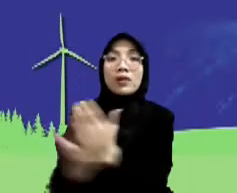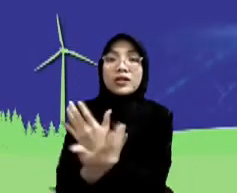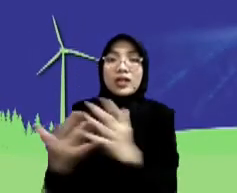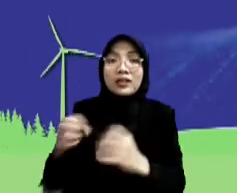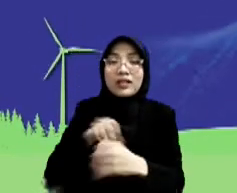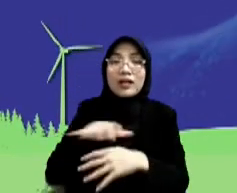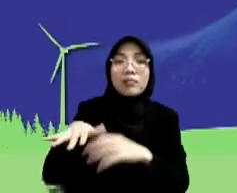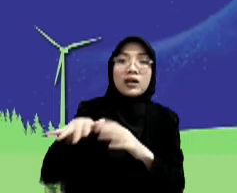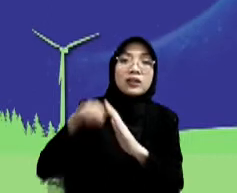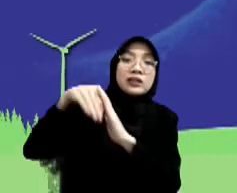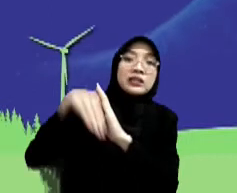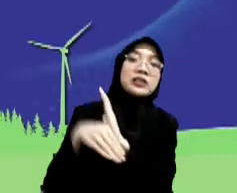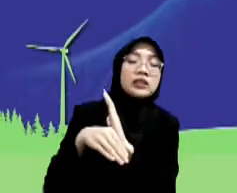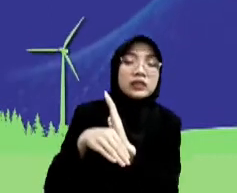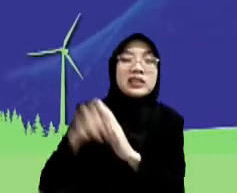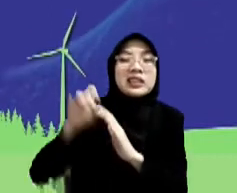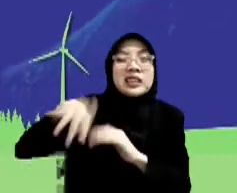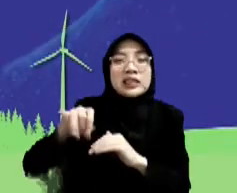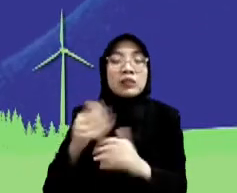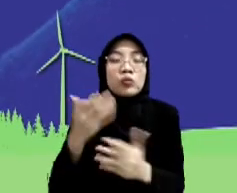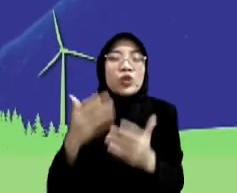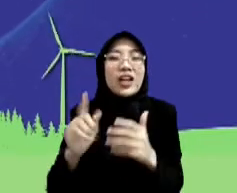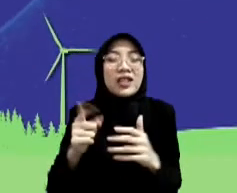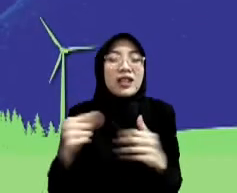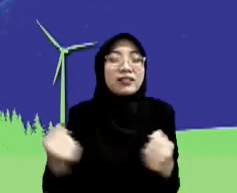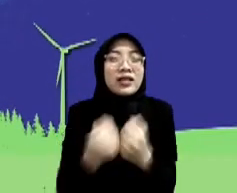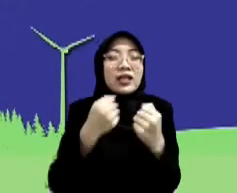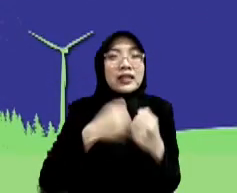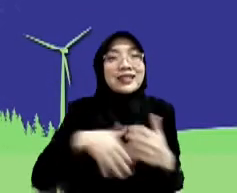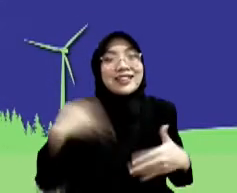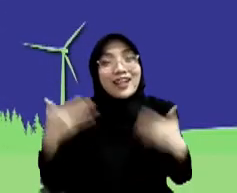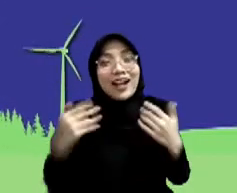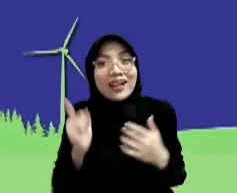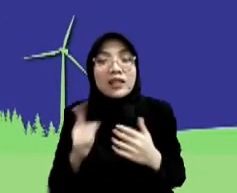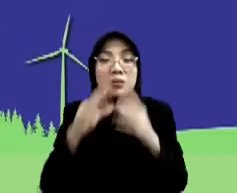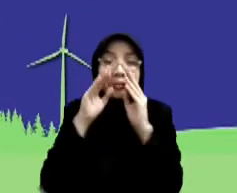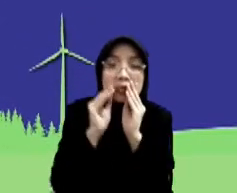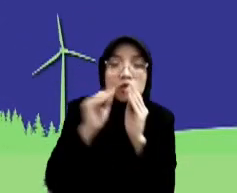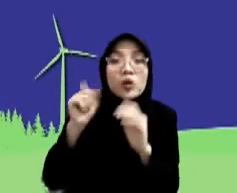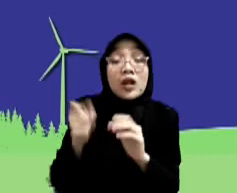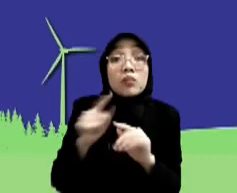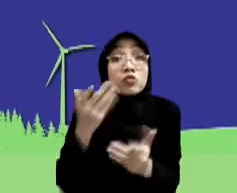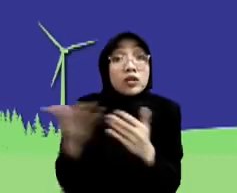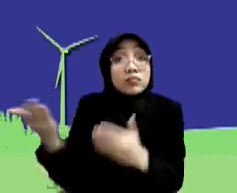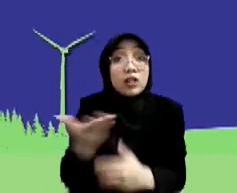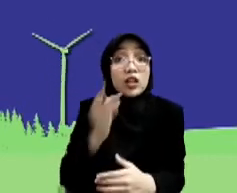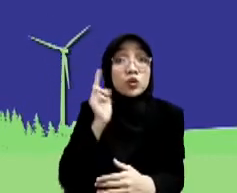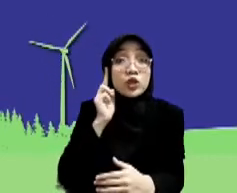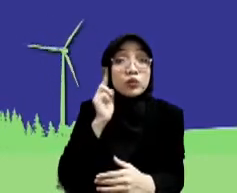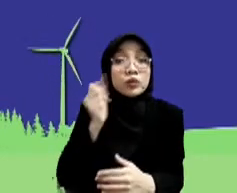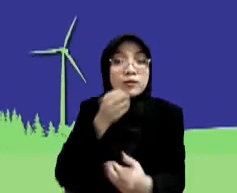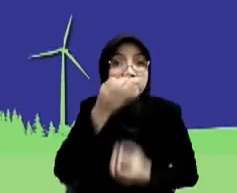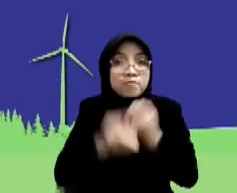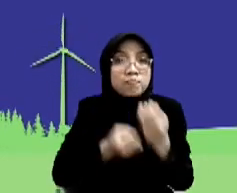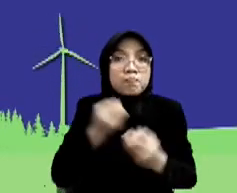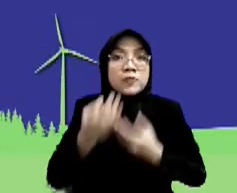krisis juga pasti ada tantangan dan suka dukanya bu ya Nah mungkin Ibu bisa e eh